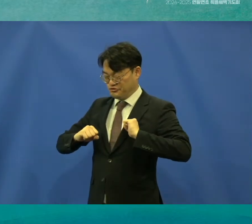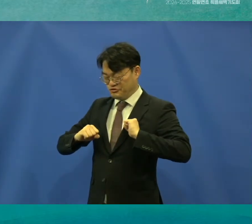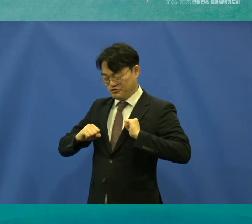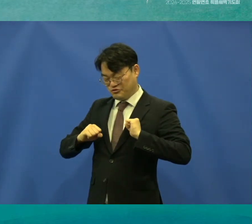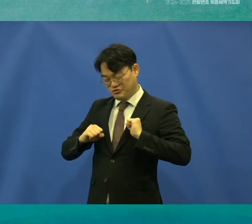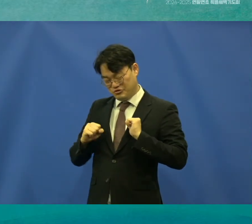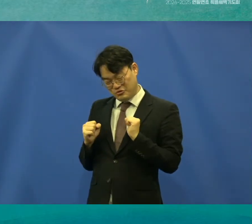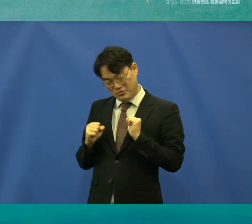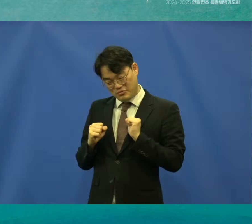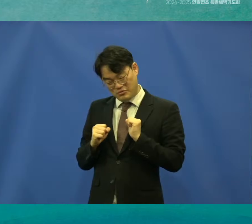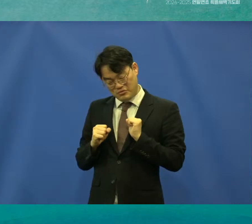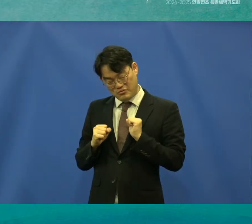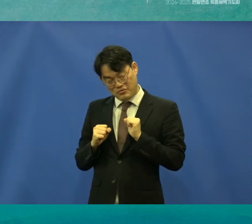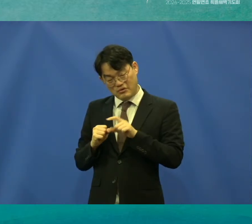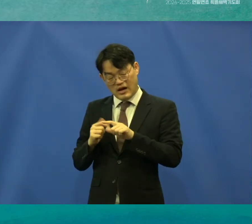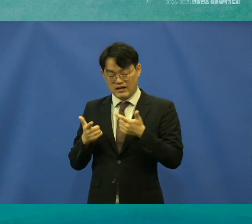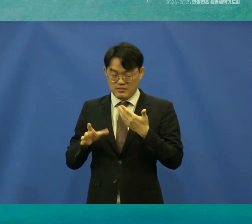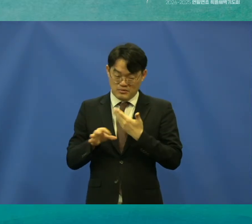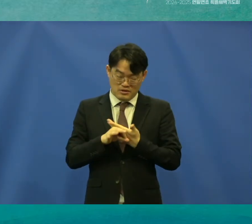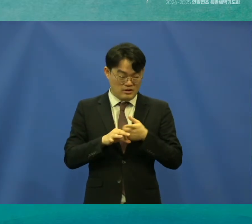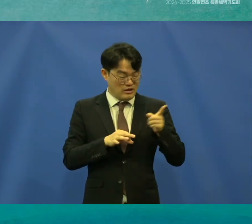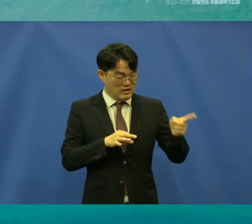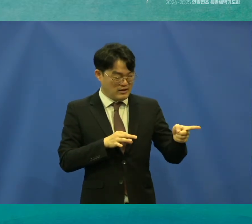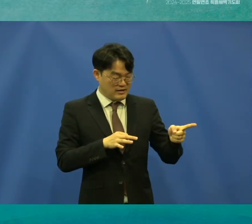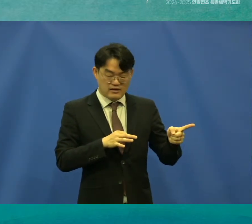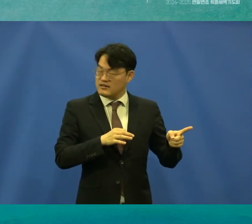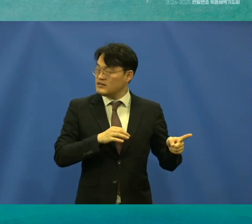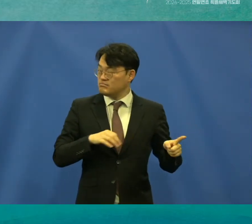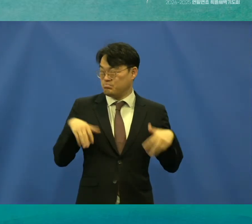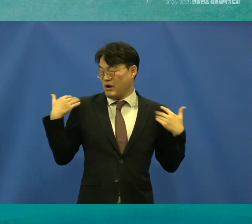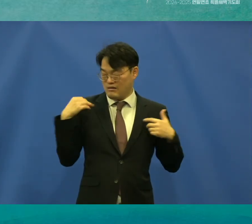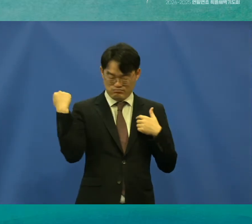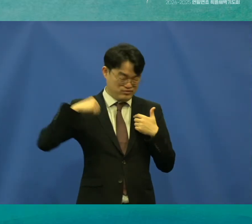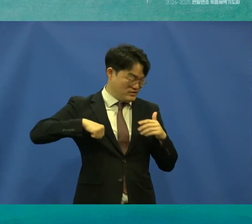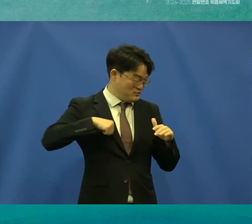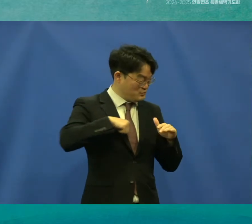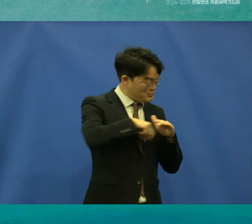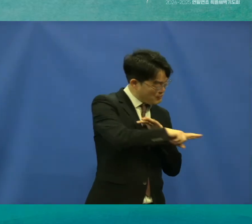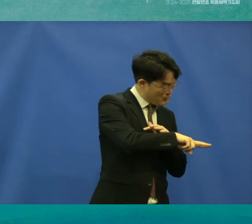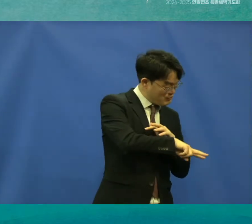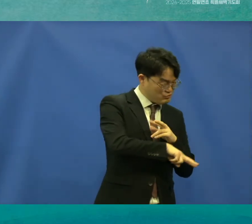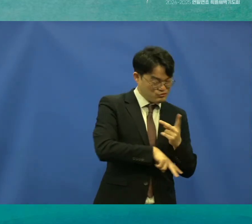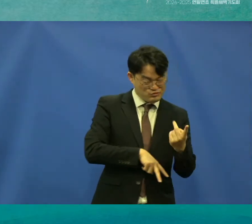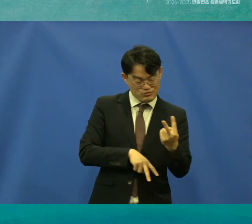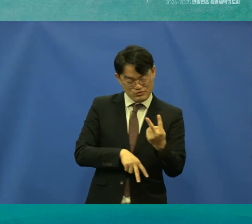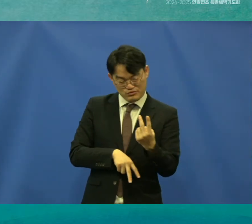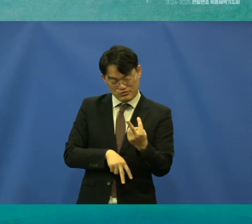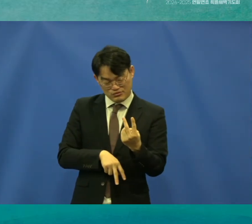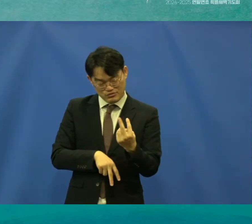마치 베드로처럼 디비랴 바닷가에 찾아오신 주님이 너가 나를 사랑하느냐? 베드로가 할 말이 없어.